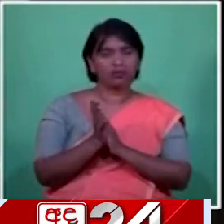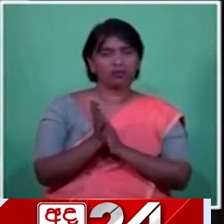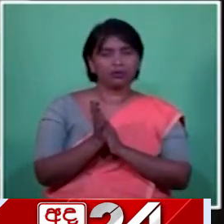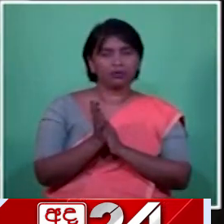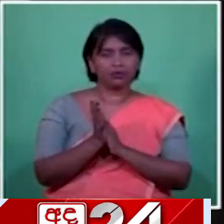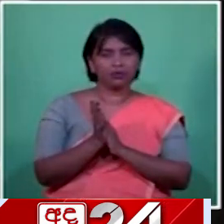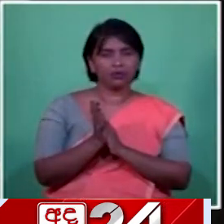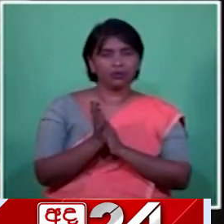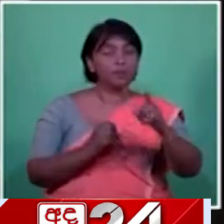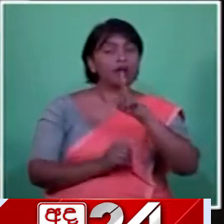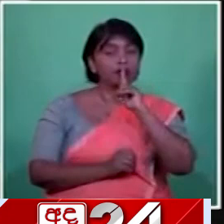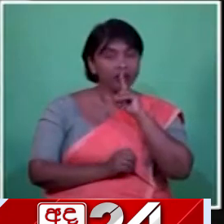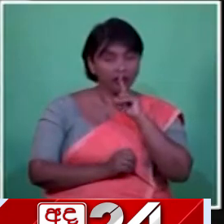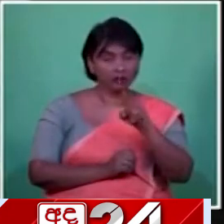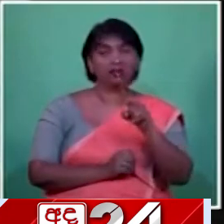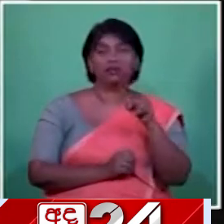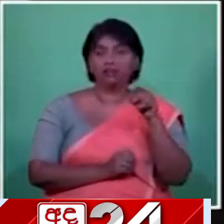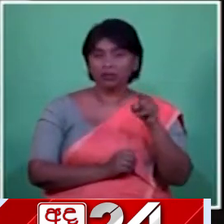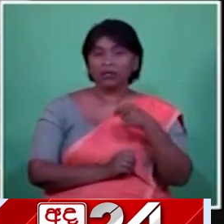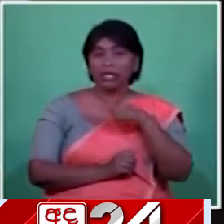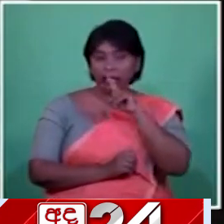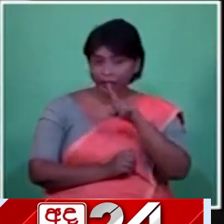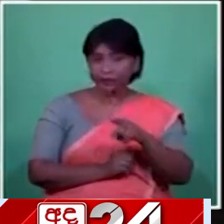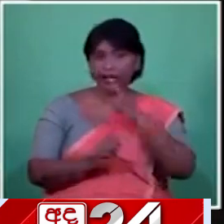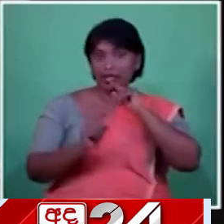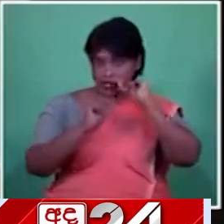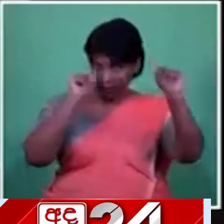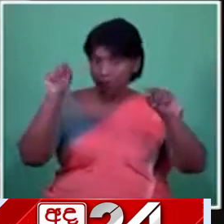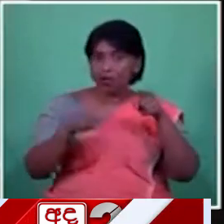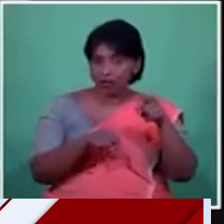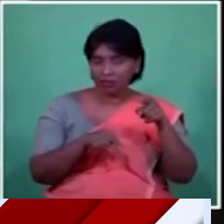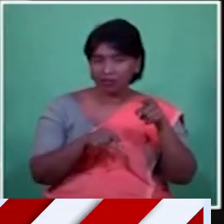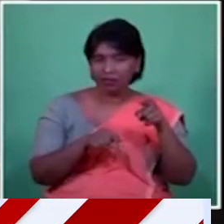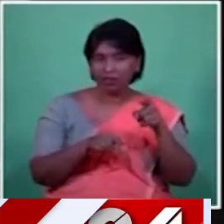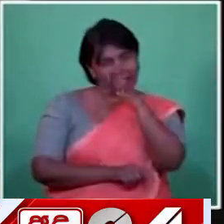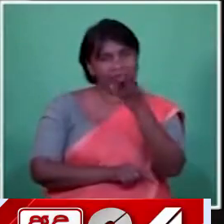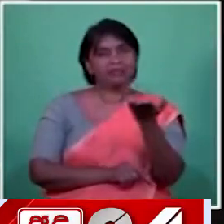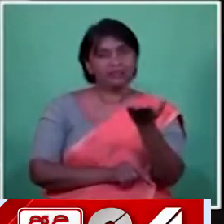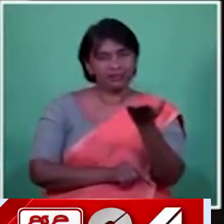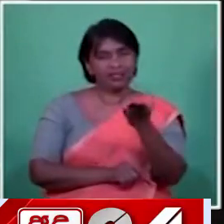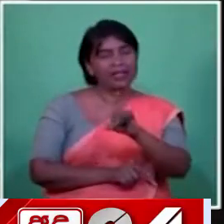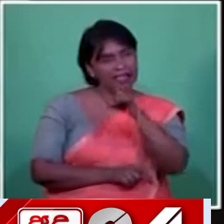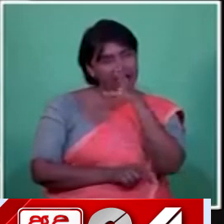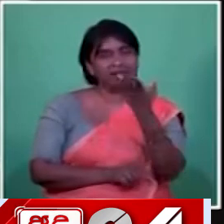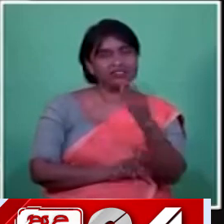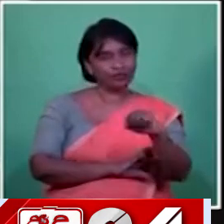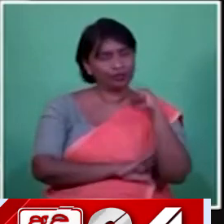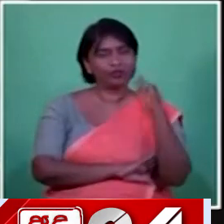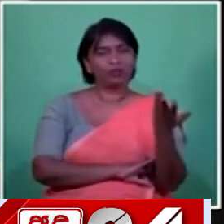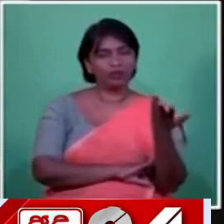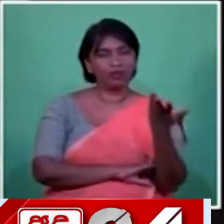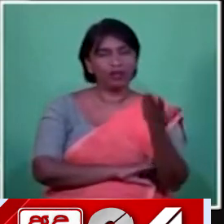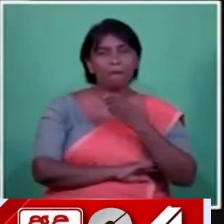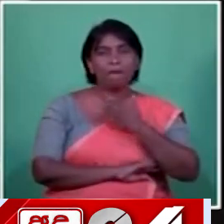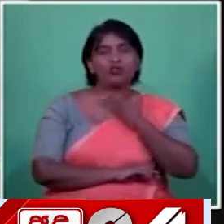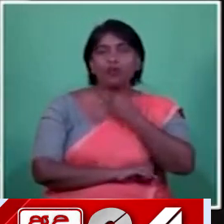2 ඇතුළේ ප්‍රශ්නේ ගන්න. ඊට පස්සේ අහලා තියෙනවා. ඔයාලා අපි කිව්ව කතාව කාට හරි කිව්වද කියලා. ලැජ්ජයි. ලැජ්ජයි කොල්ලෝ. මගේ 27 2 ඇතුළේ ප්‍රශ්නේ